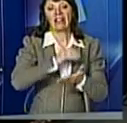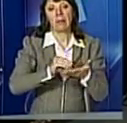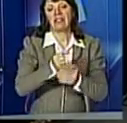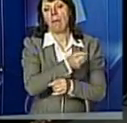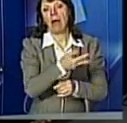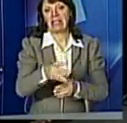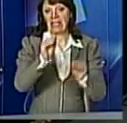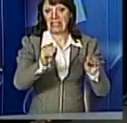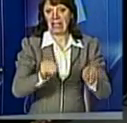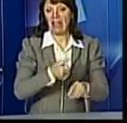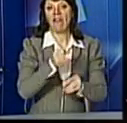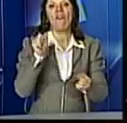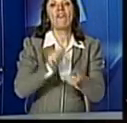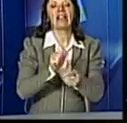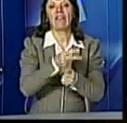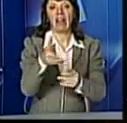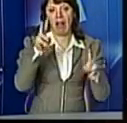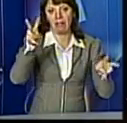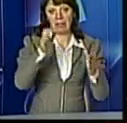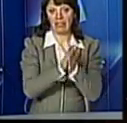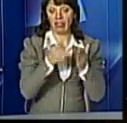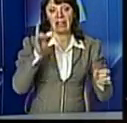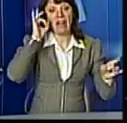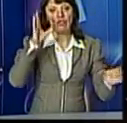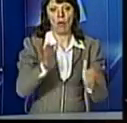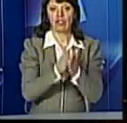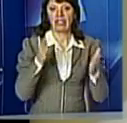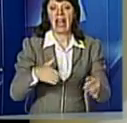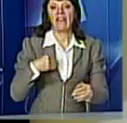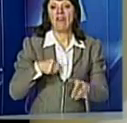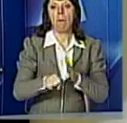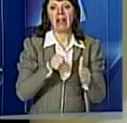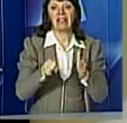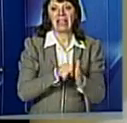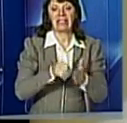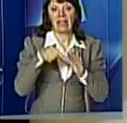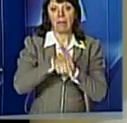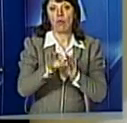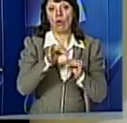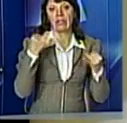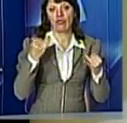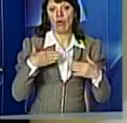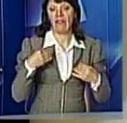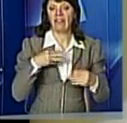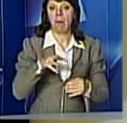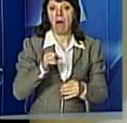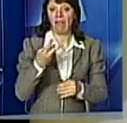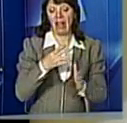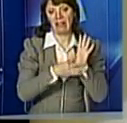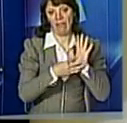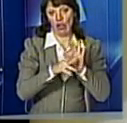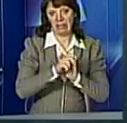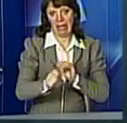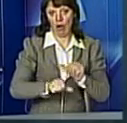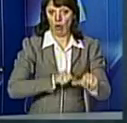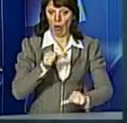безліч статей і видав кілька тематичних книг найвідоміша львівбандитський у якій йдеться про історію Львівської Мафії 90-х